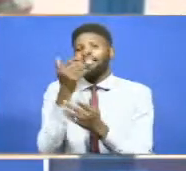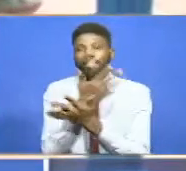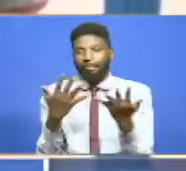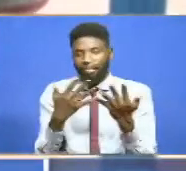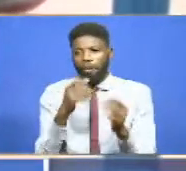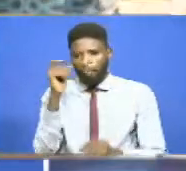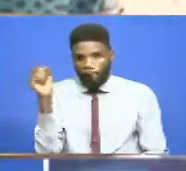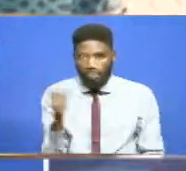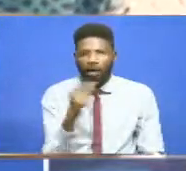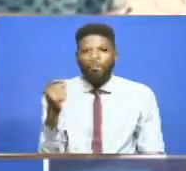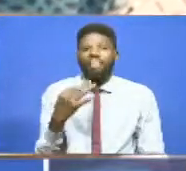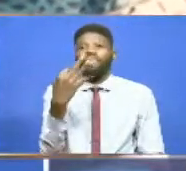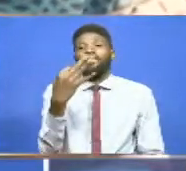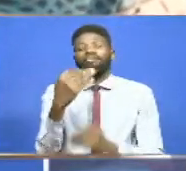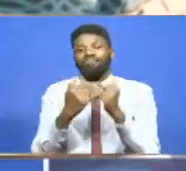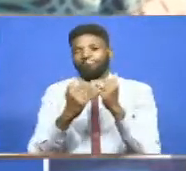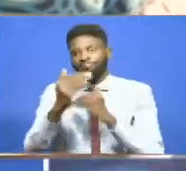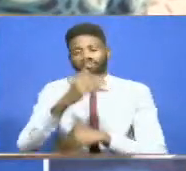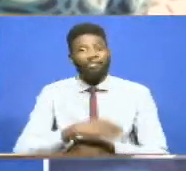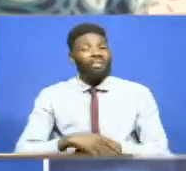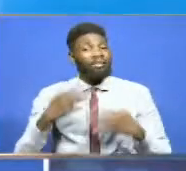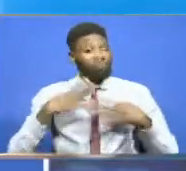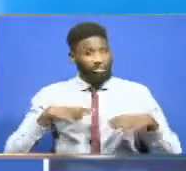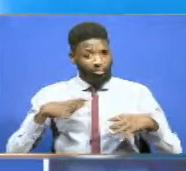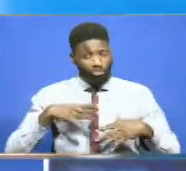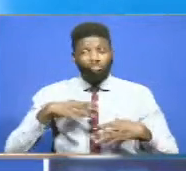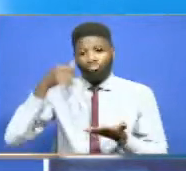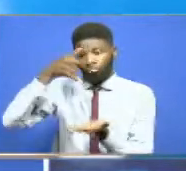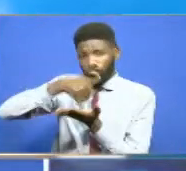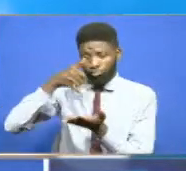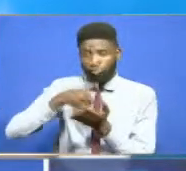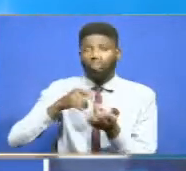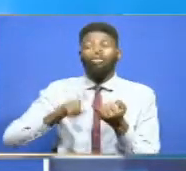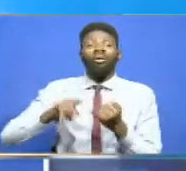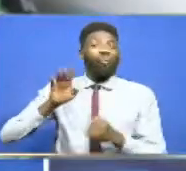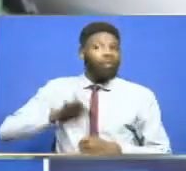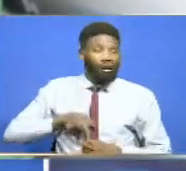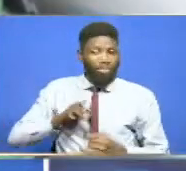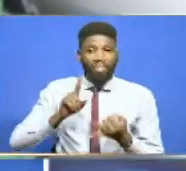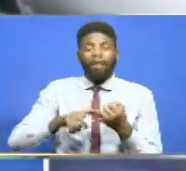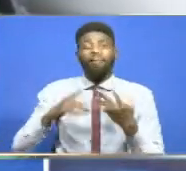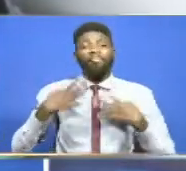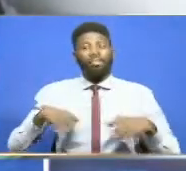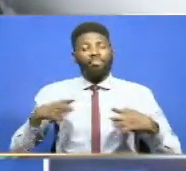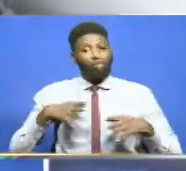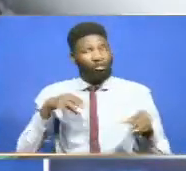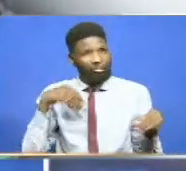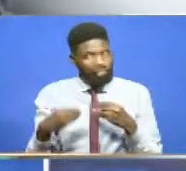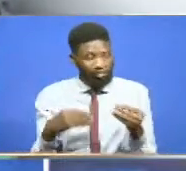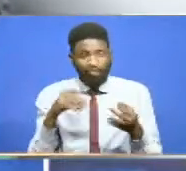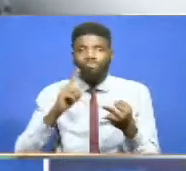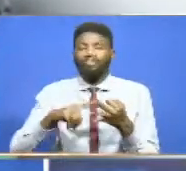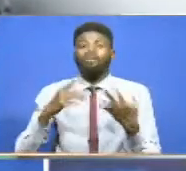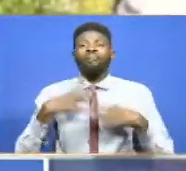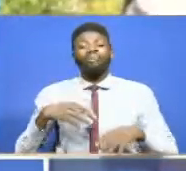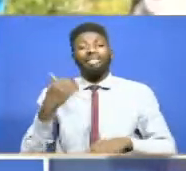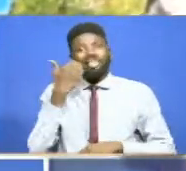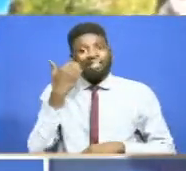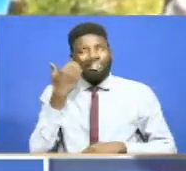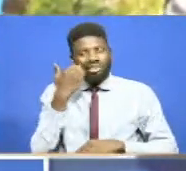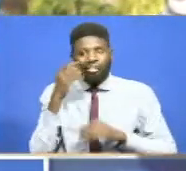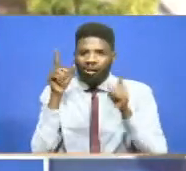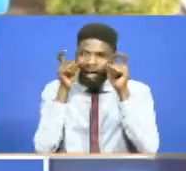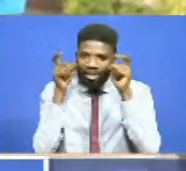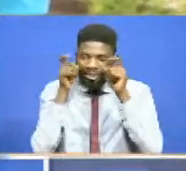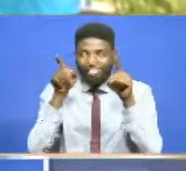mitatu zijazo. Wahasiriwa ni pamoja na wanawake, watu wenye ulemavu, wale wanaougua ugonjwa ukimwi pamoja